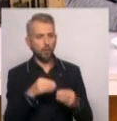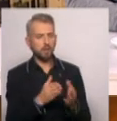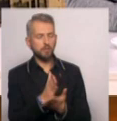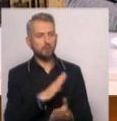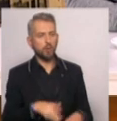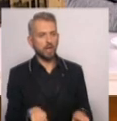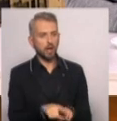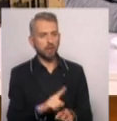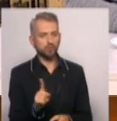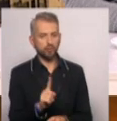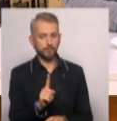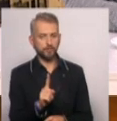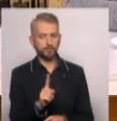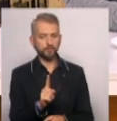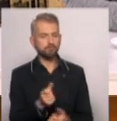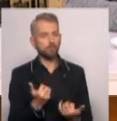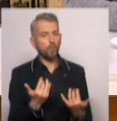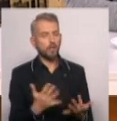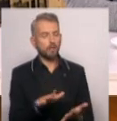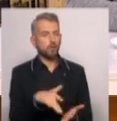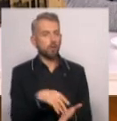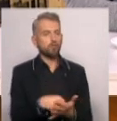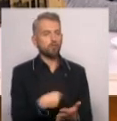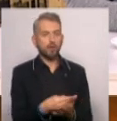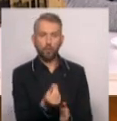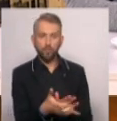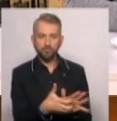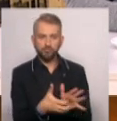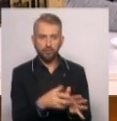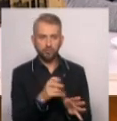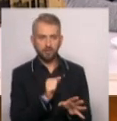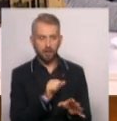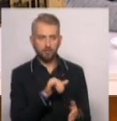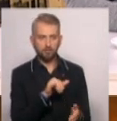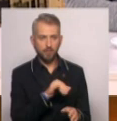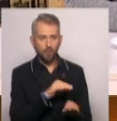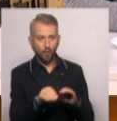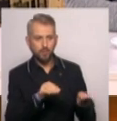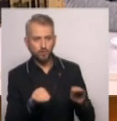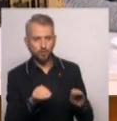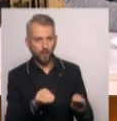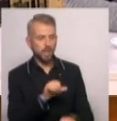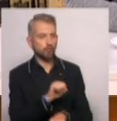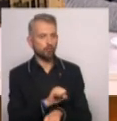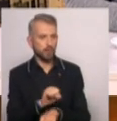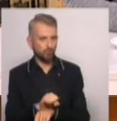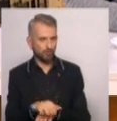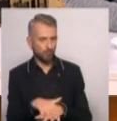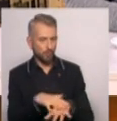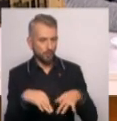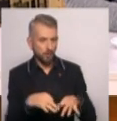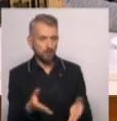така, що оскільки в міському бюджеті не вистачає коштів на облаштування зупинок громадського транспорту, давайте